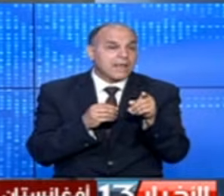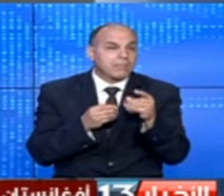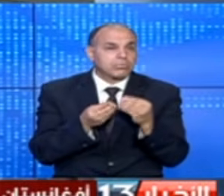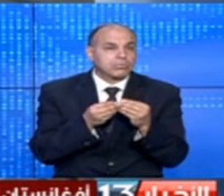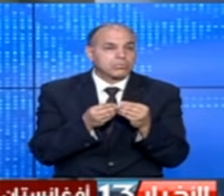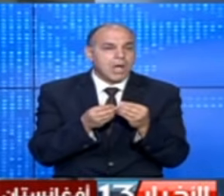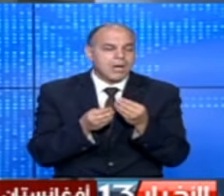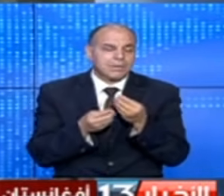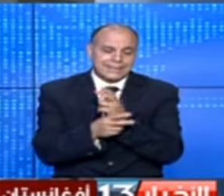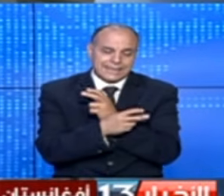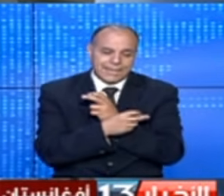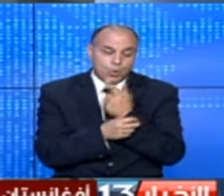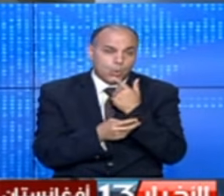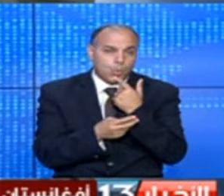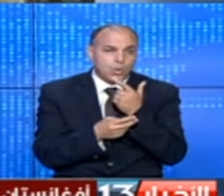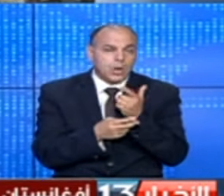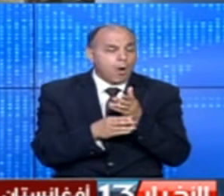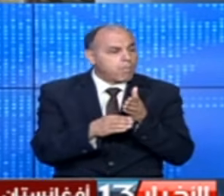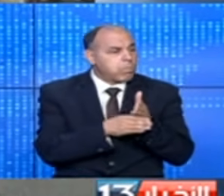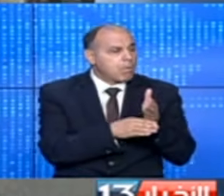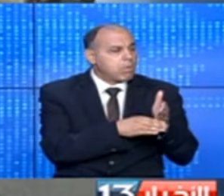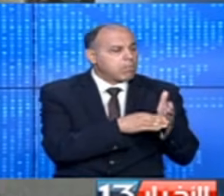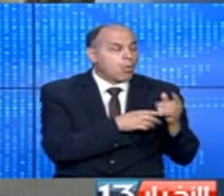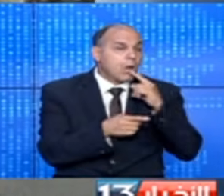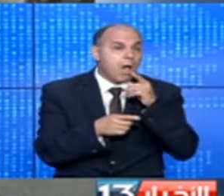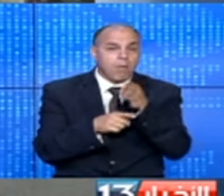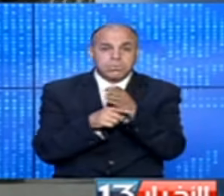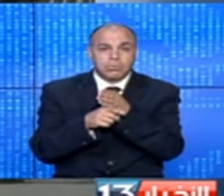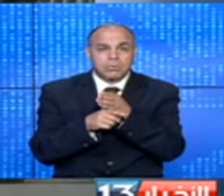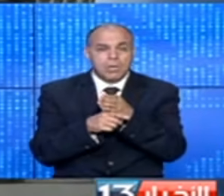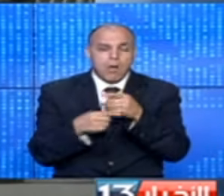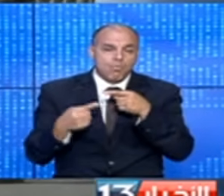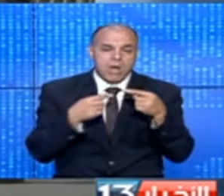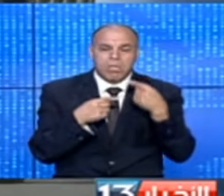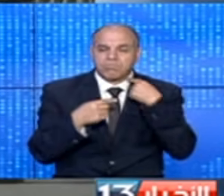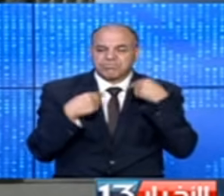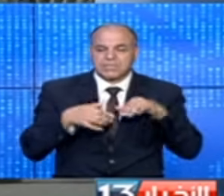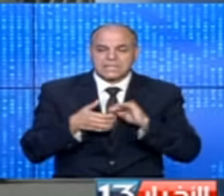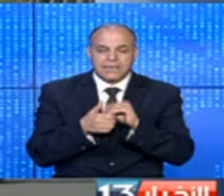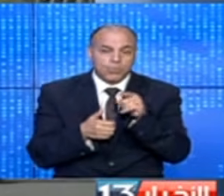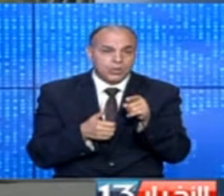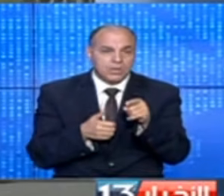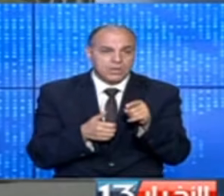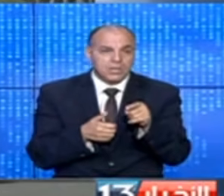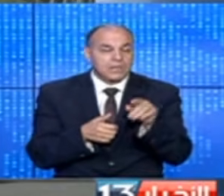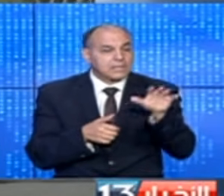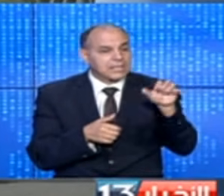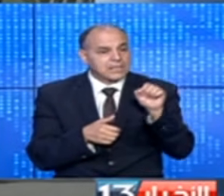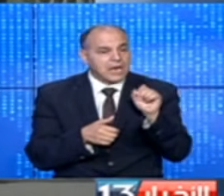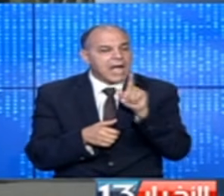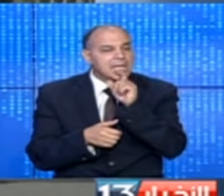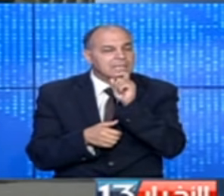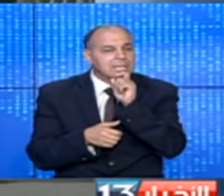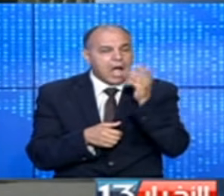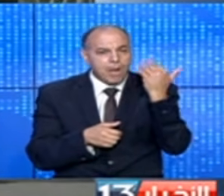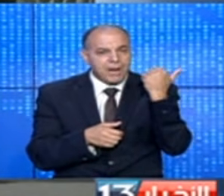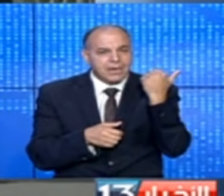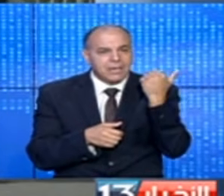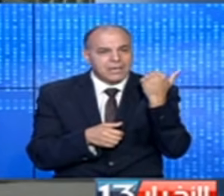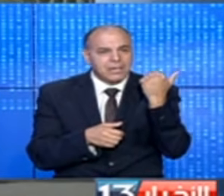تكثف فيه حركة طالبان هجماتها في أنحاء البلاد وفشل محادثات السلام التي تستضيفها قطر في